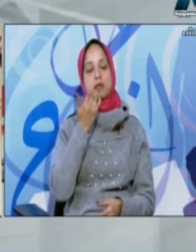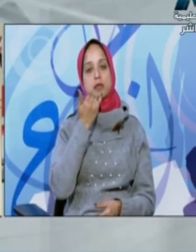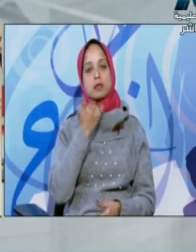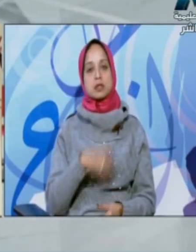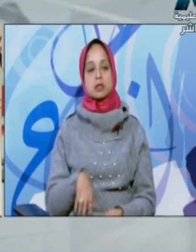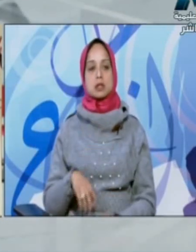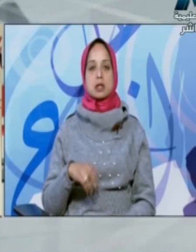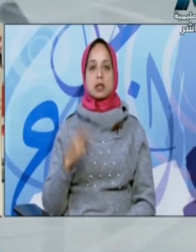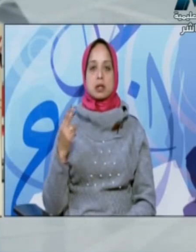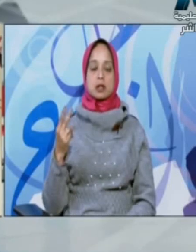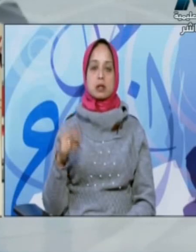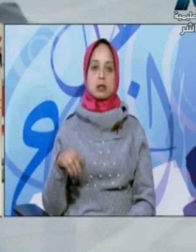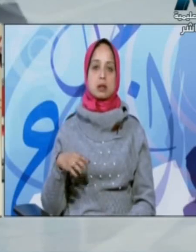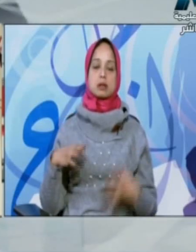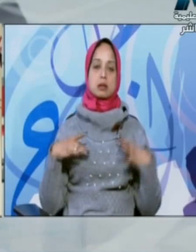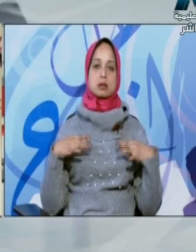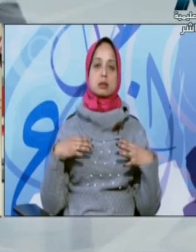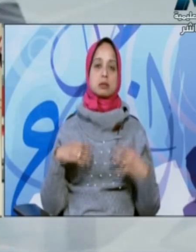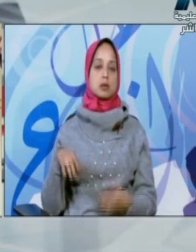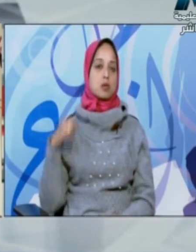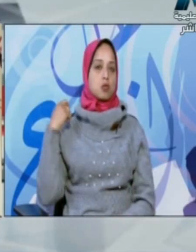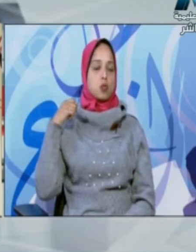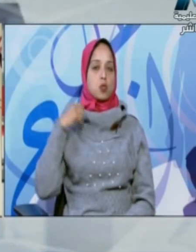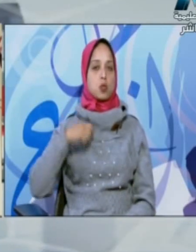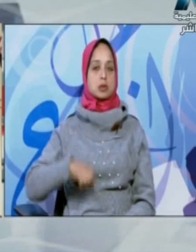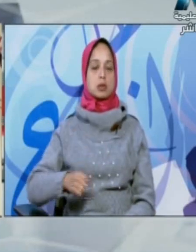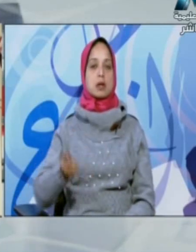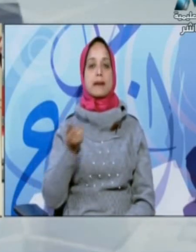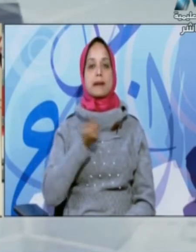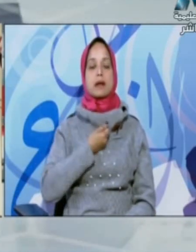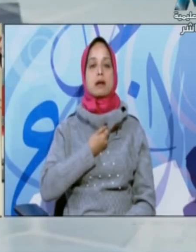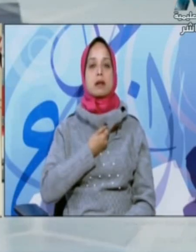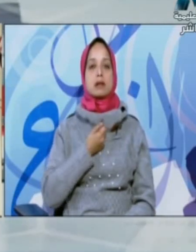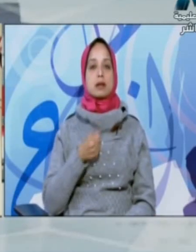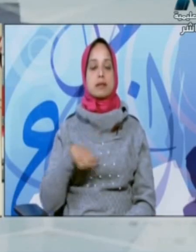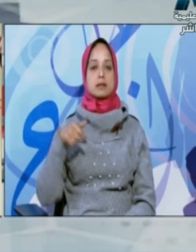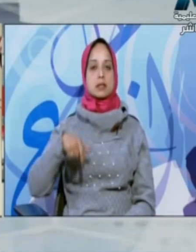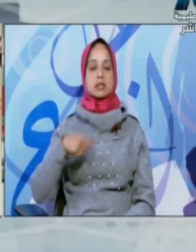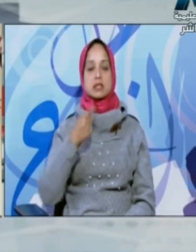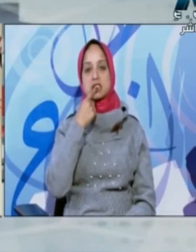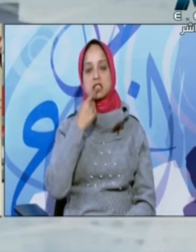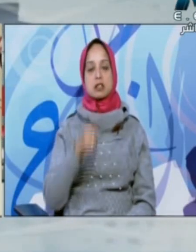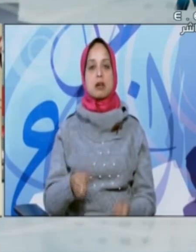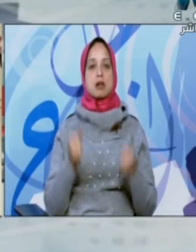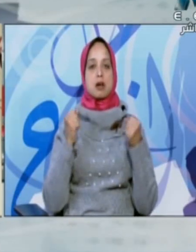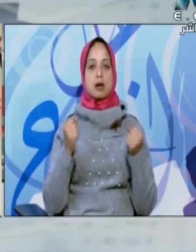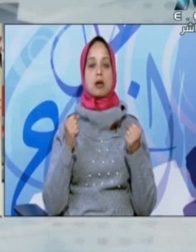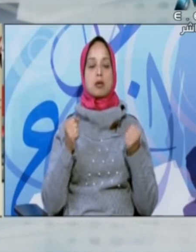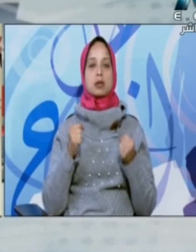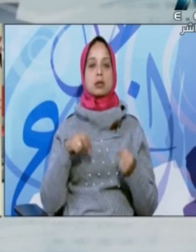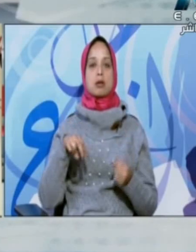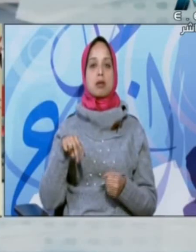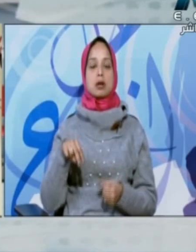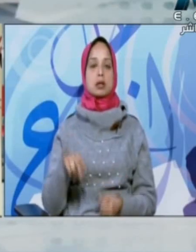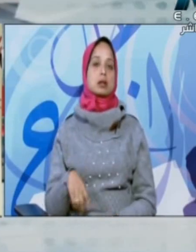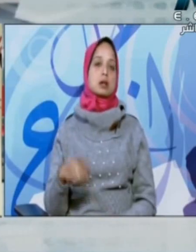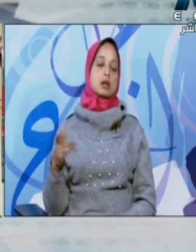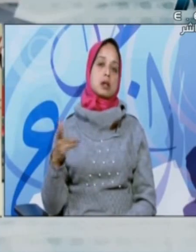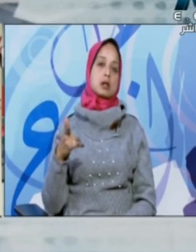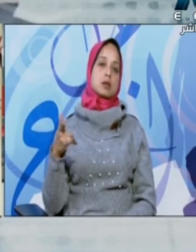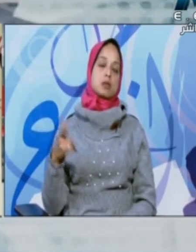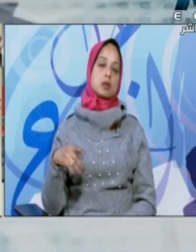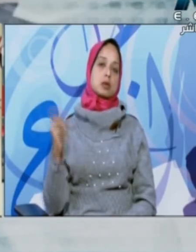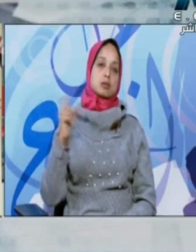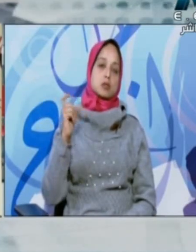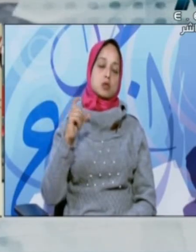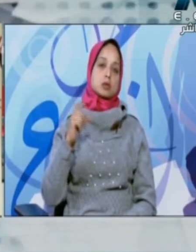في اربع سنين من سته، ما هو ده عدم الاستقرار. قويت حركه الاخوان المسلمين وبقى لهم تنظيم سري